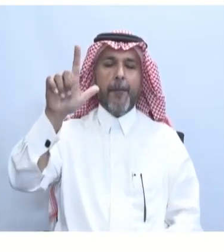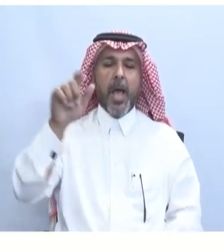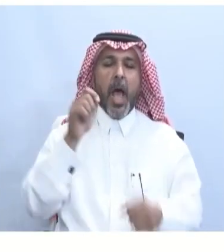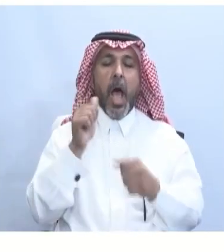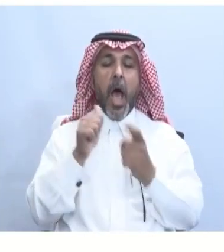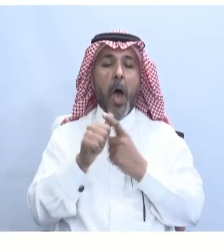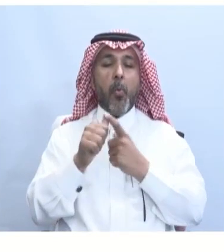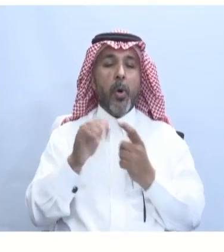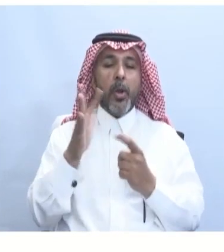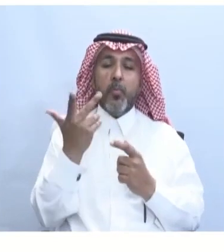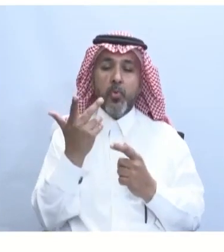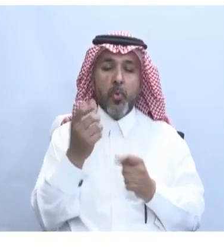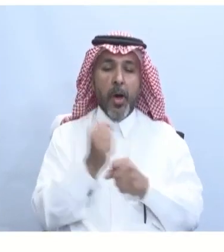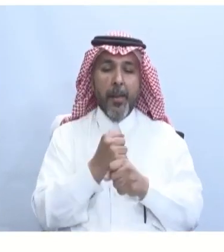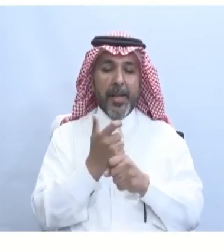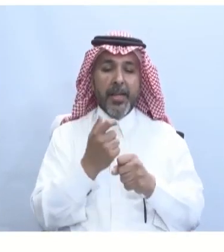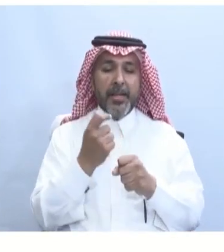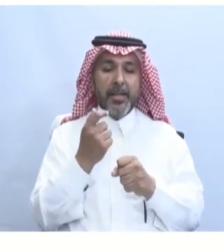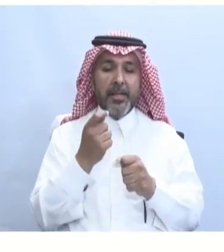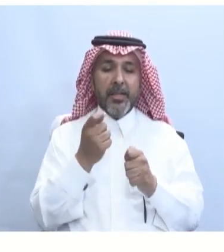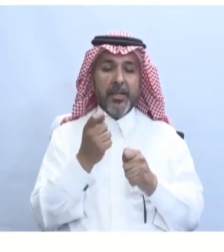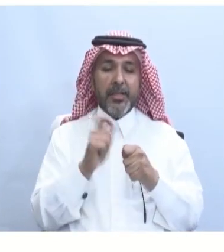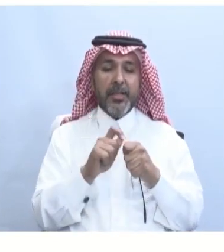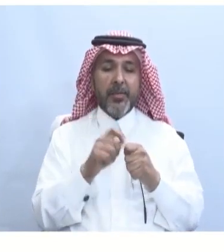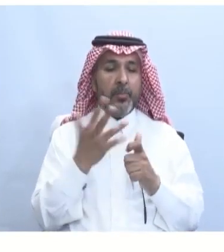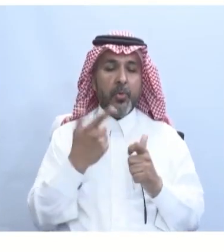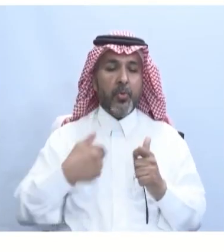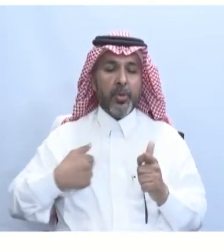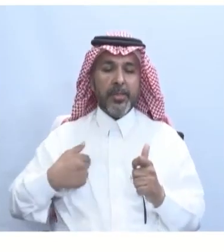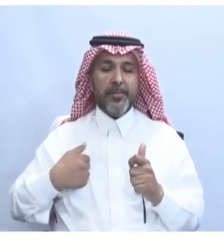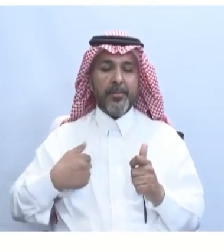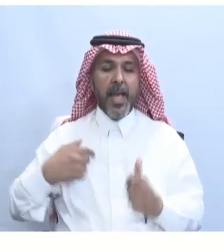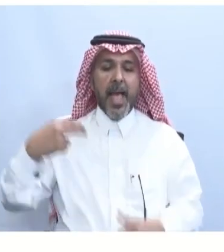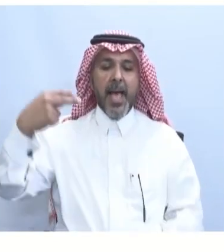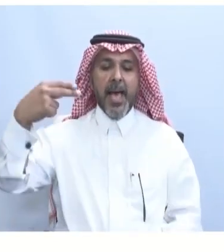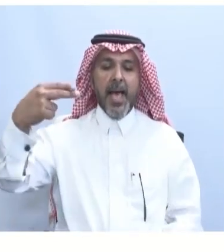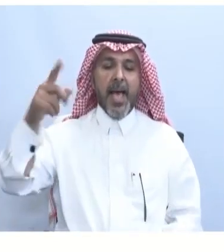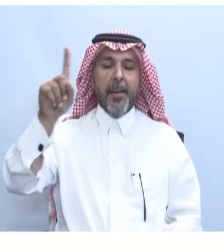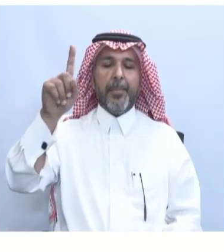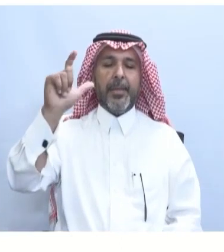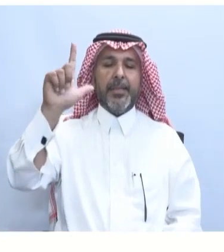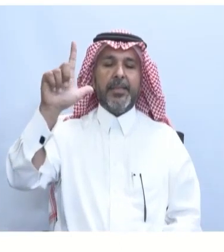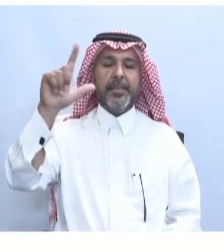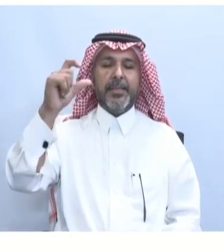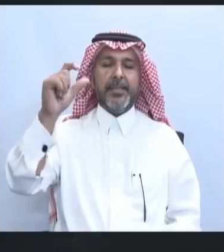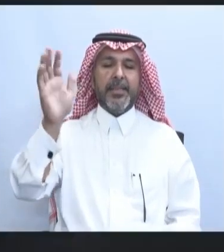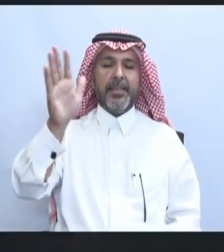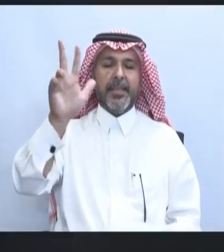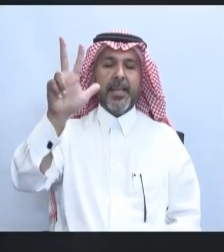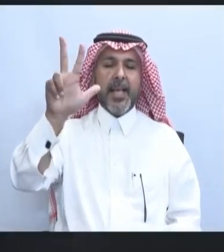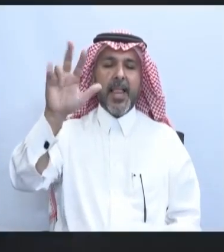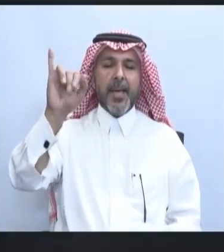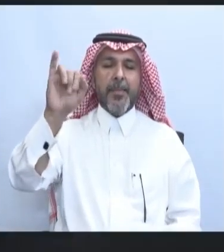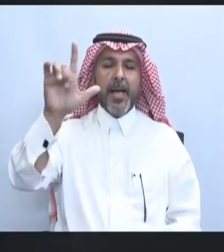دارا في دمشق مسؤوله او هي او خصصت هذه الدار لشكل العمله وهي النقود